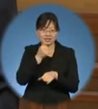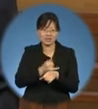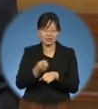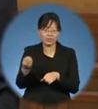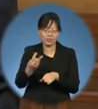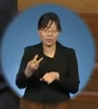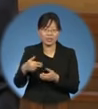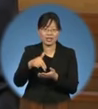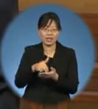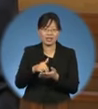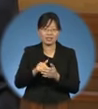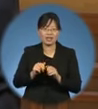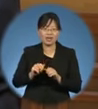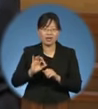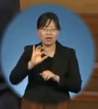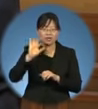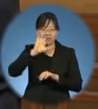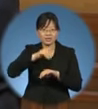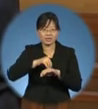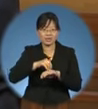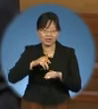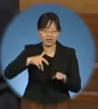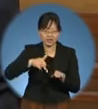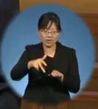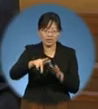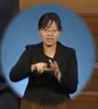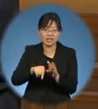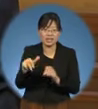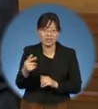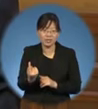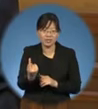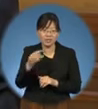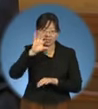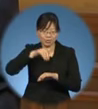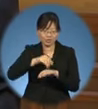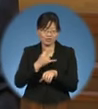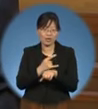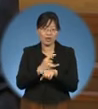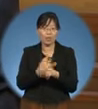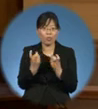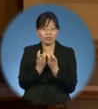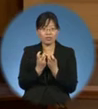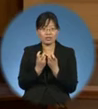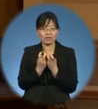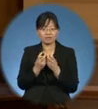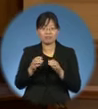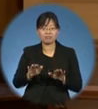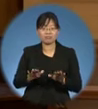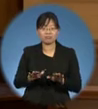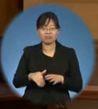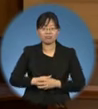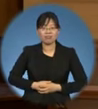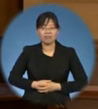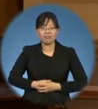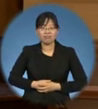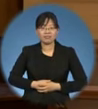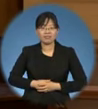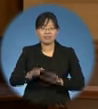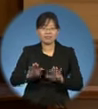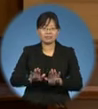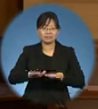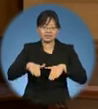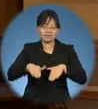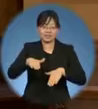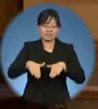또 하고. 심지어는 걸어다니면서도 하는 거죠. 어떻게 해요? 이 뒤꿈치를